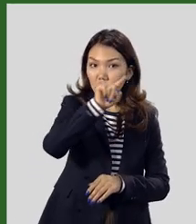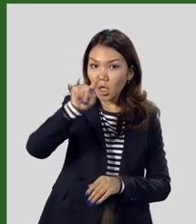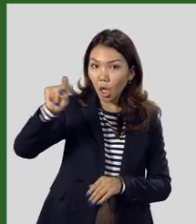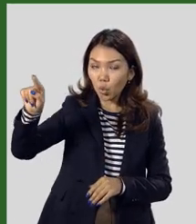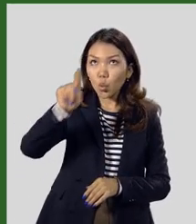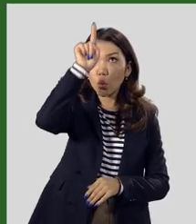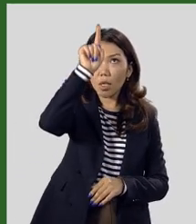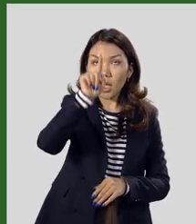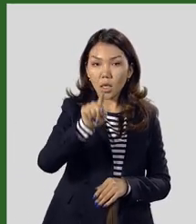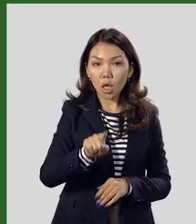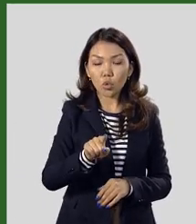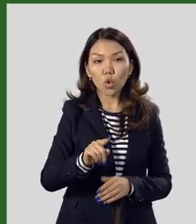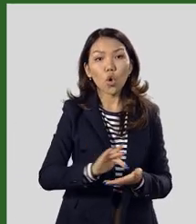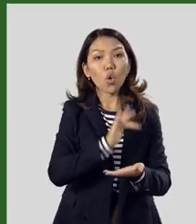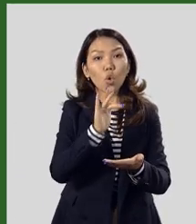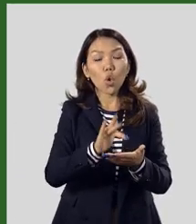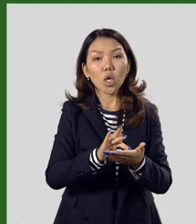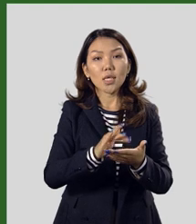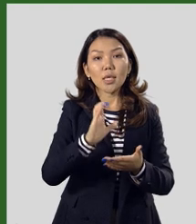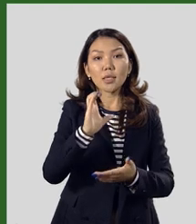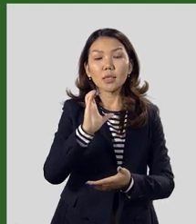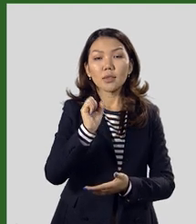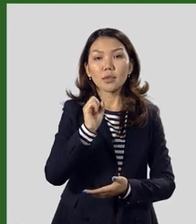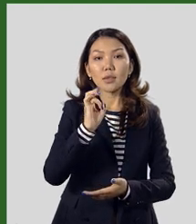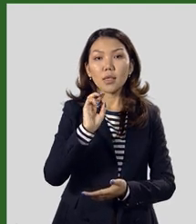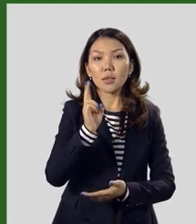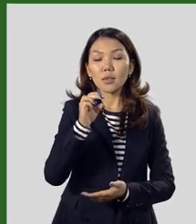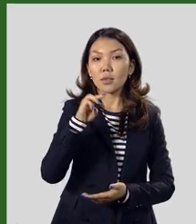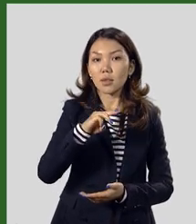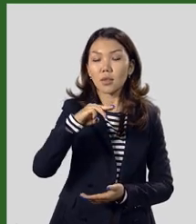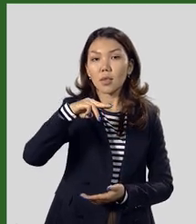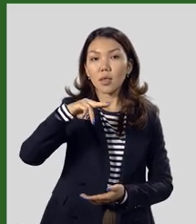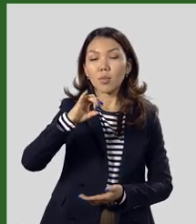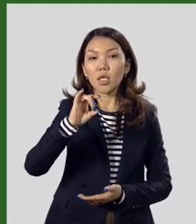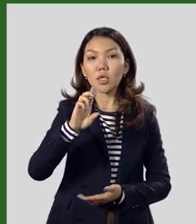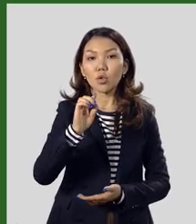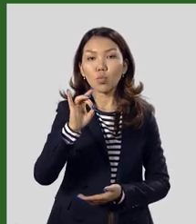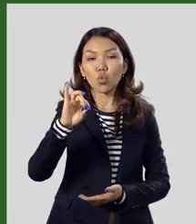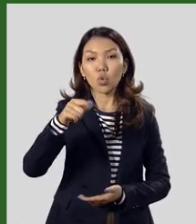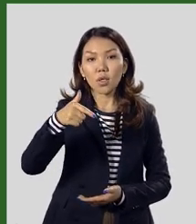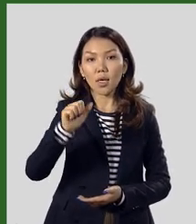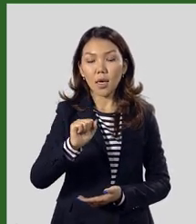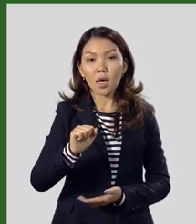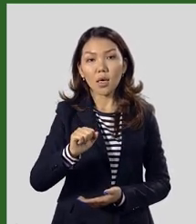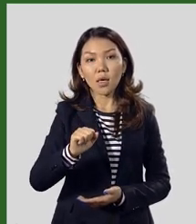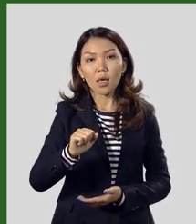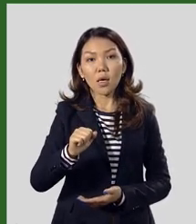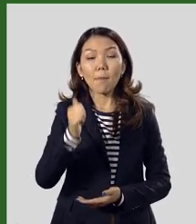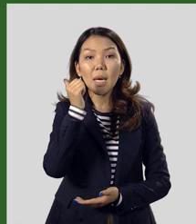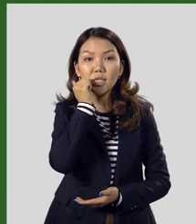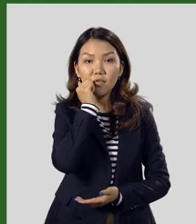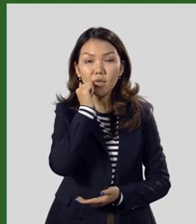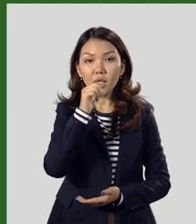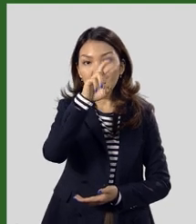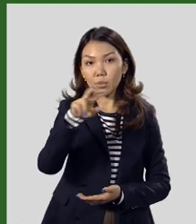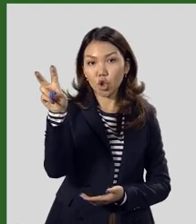долготу города Санкт-Петербурга, города Москвы и города Бишкек. А теперь